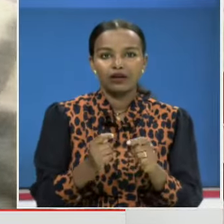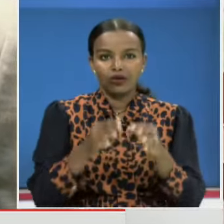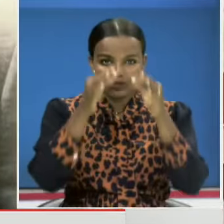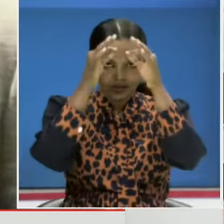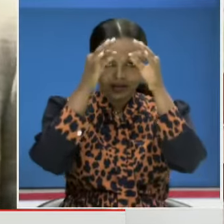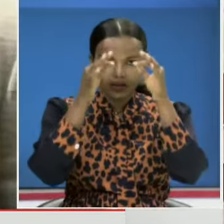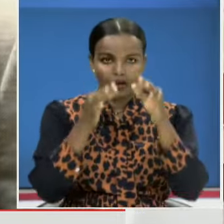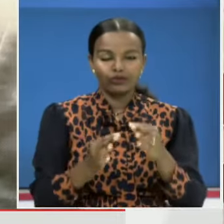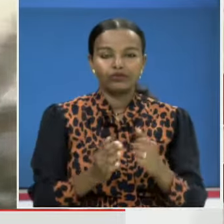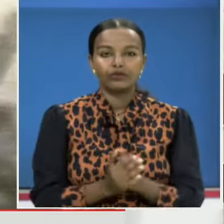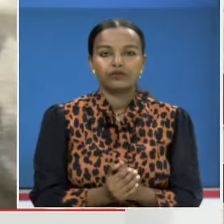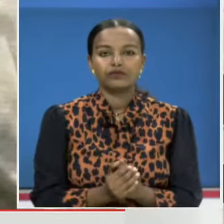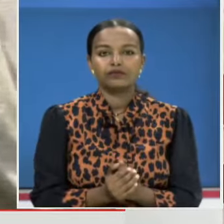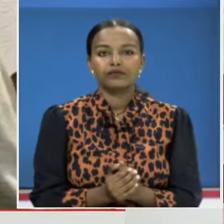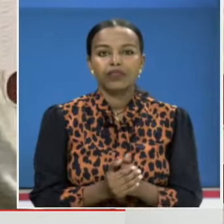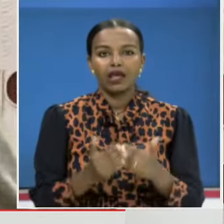ወስናችሁ